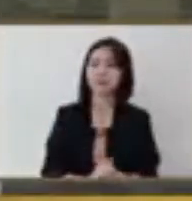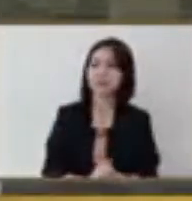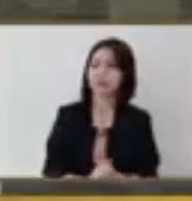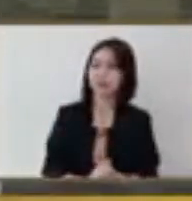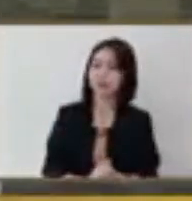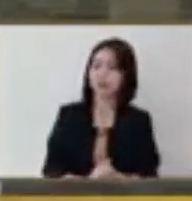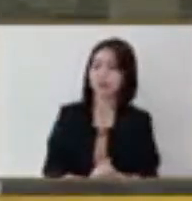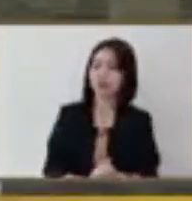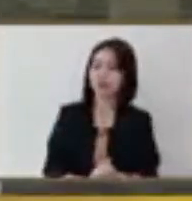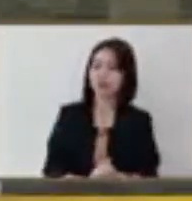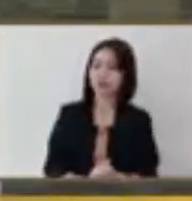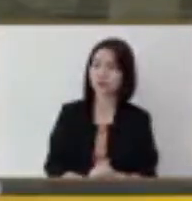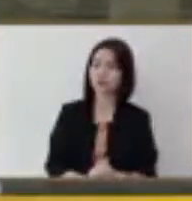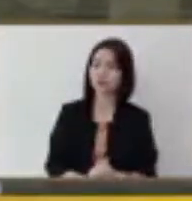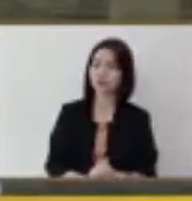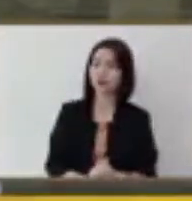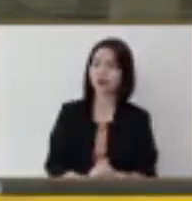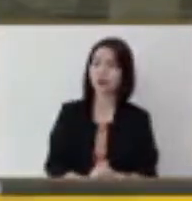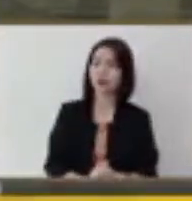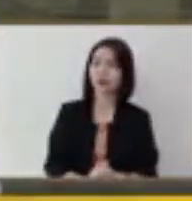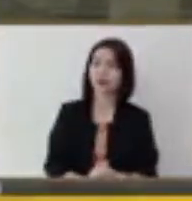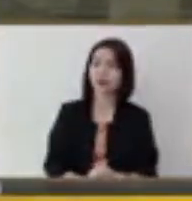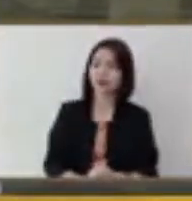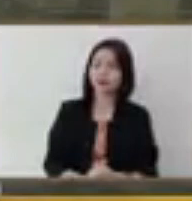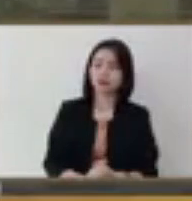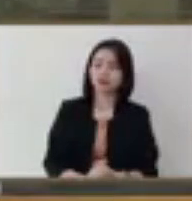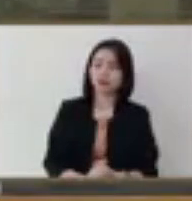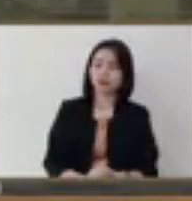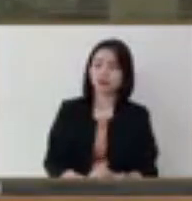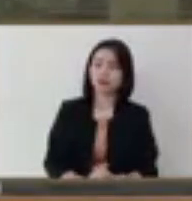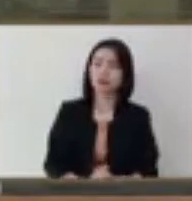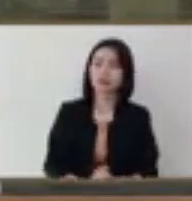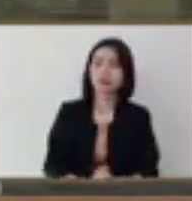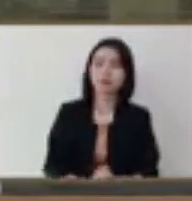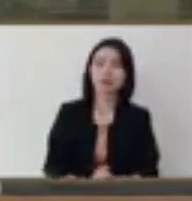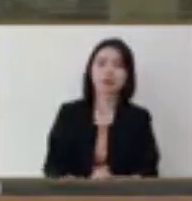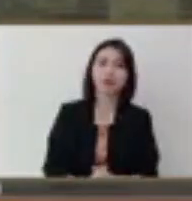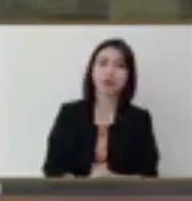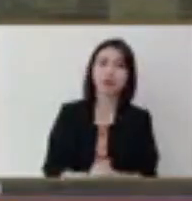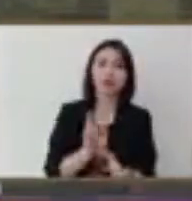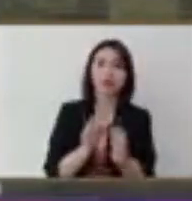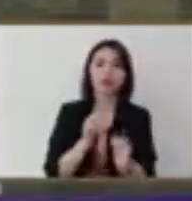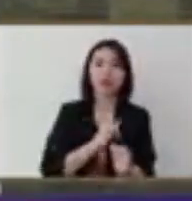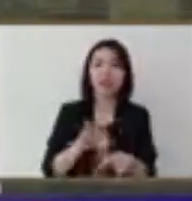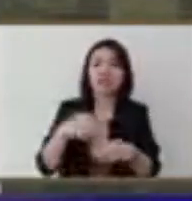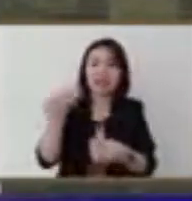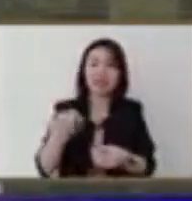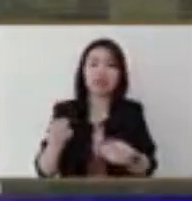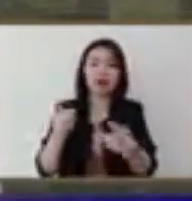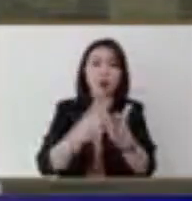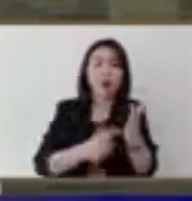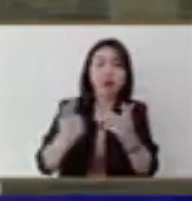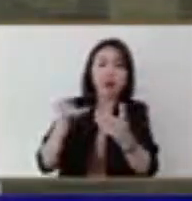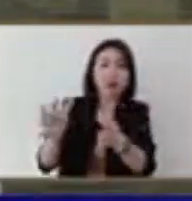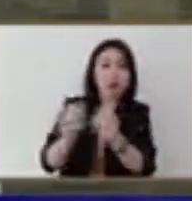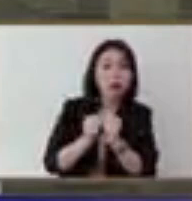related sila sa akin eh. Pero hindi ko pwedeng ibigay yun sapagkat wala silang matututunan. Wala silang, hindi sila